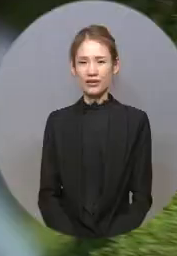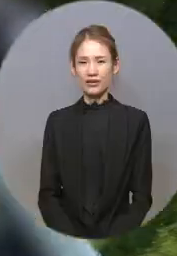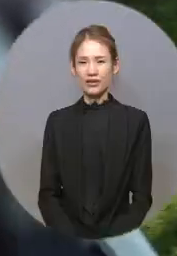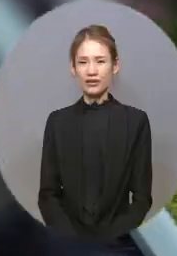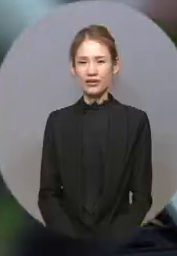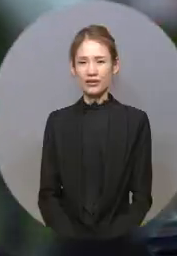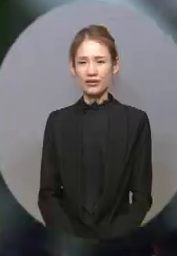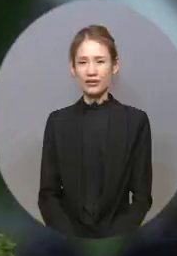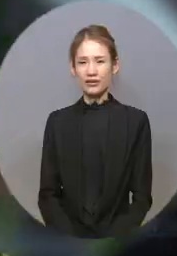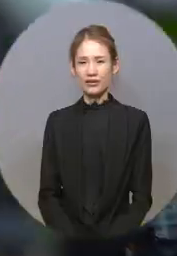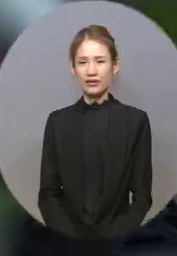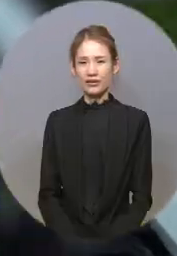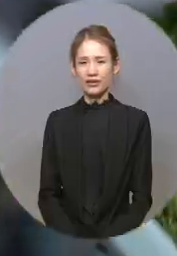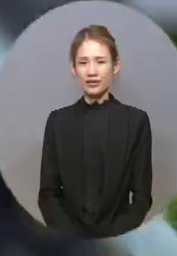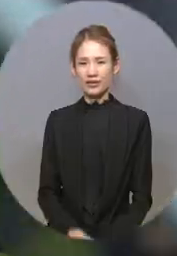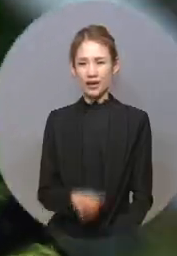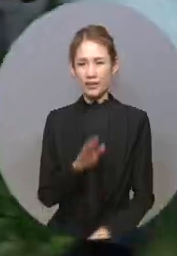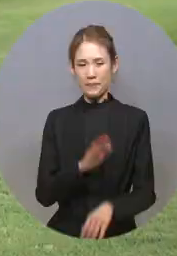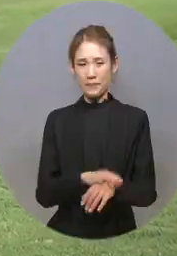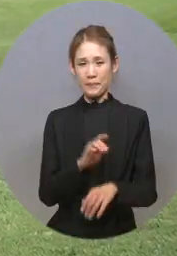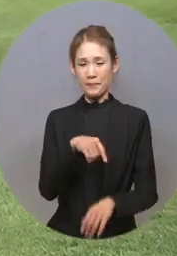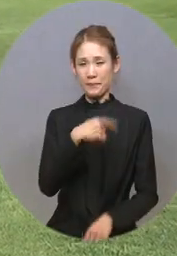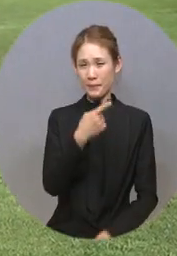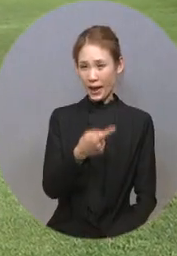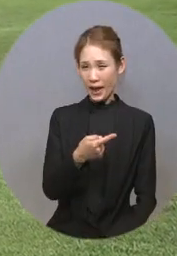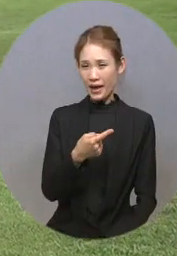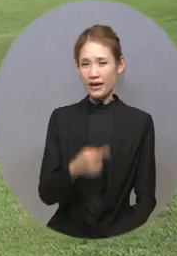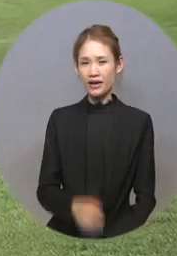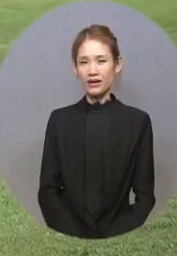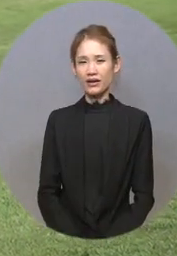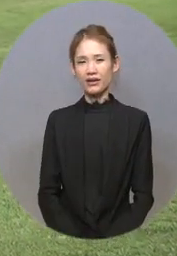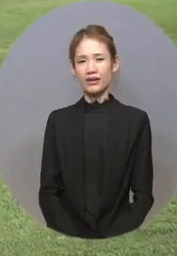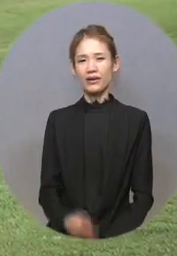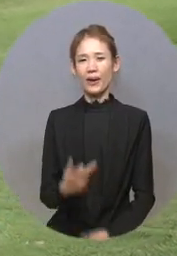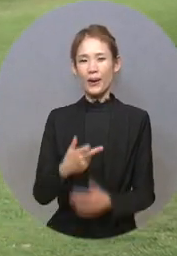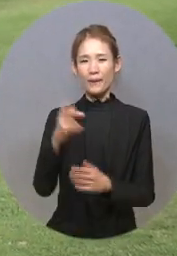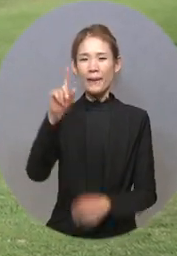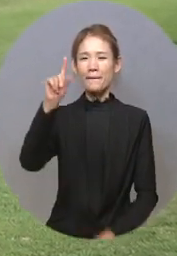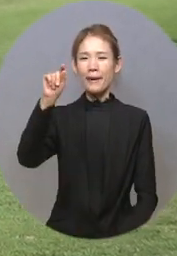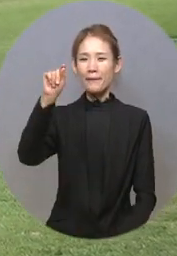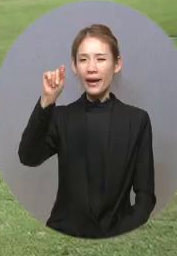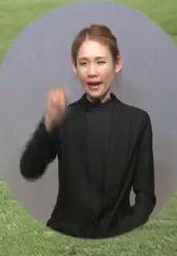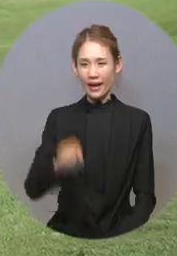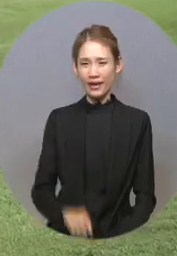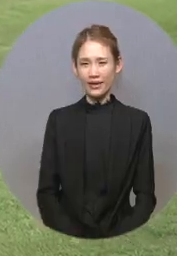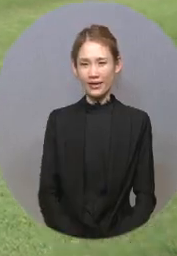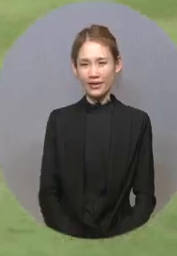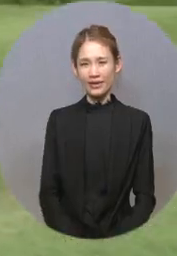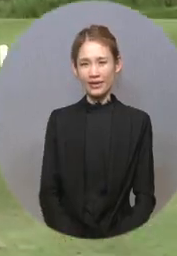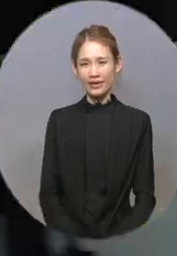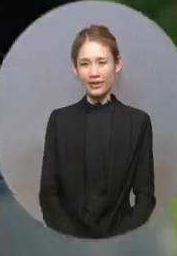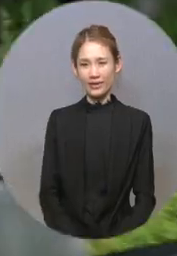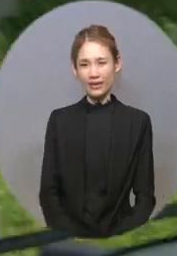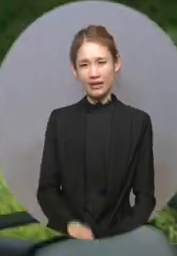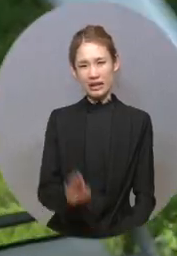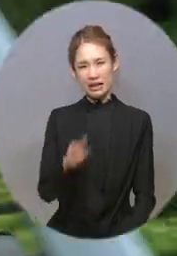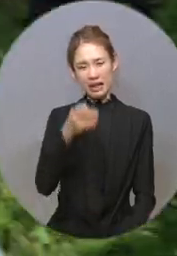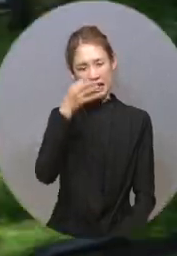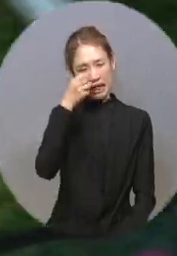벙커 들어갔지? 왼쪽 벙커야. 오빠! 어? 만 원! 아, 씨. 살림을 못하네?